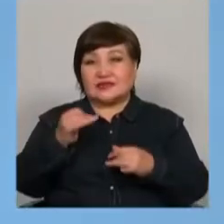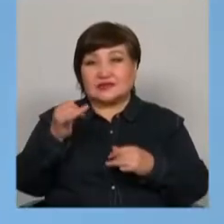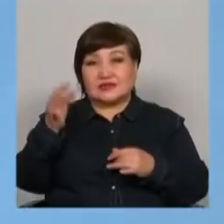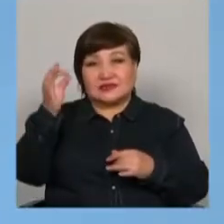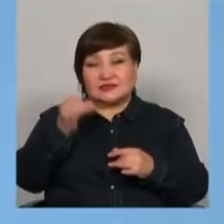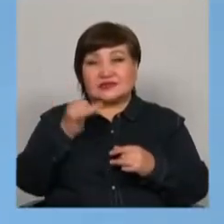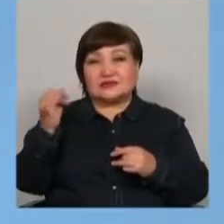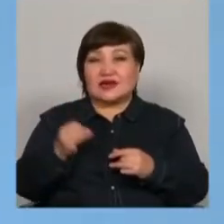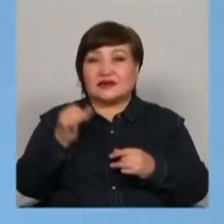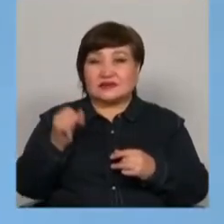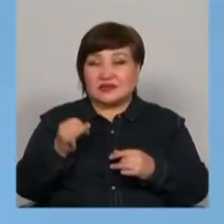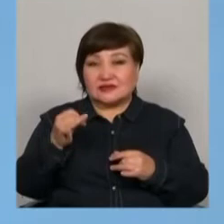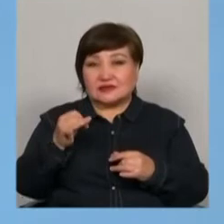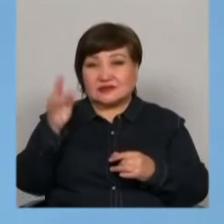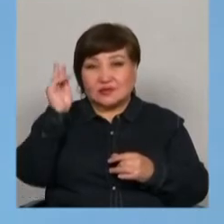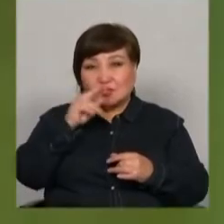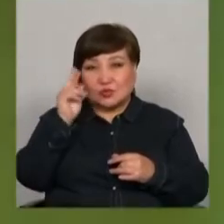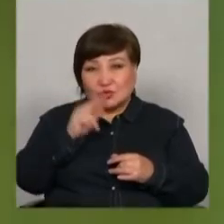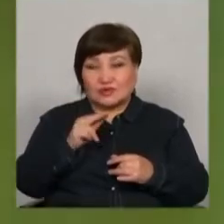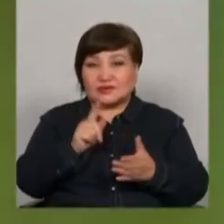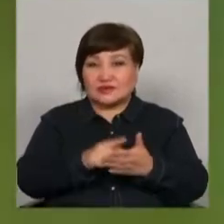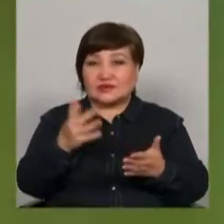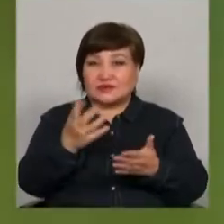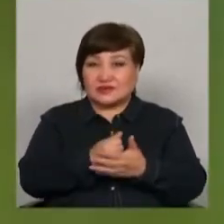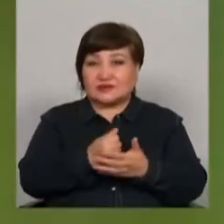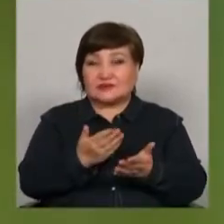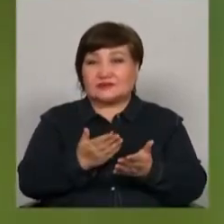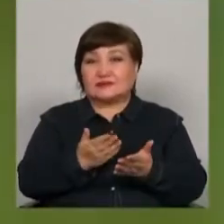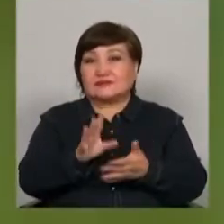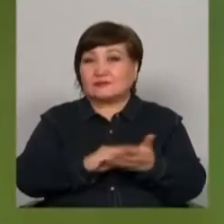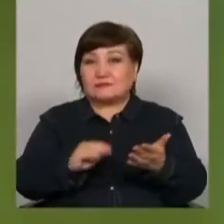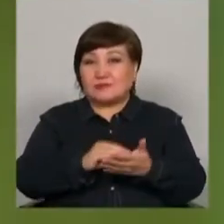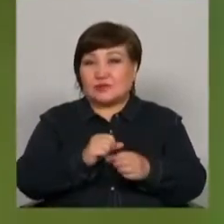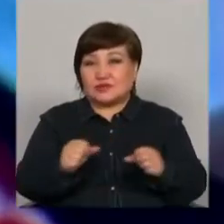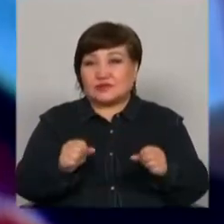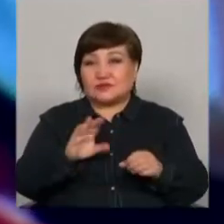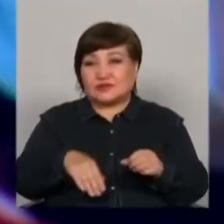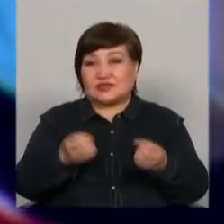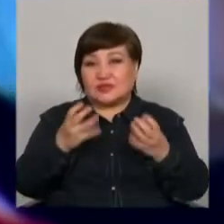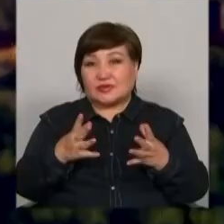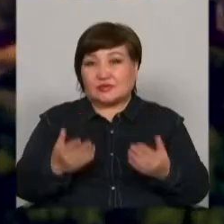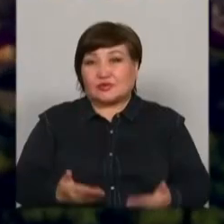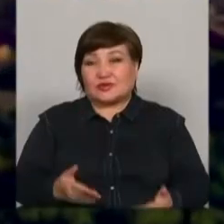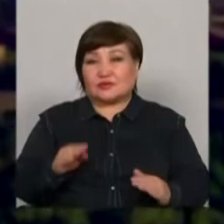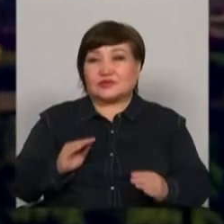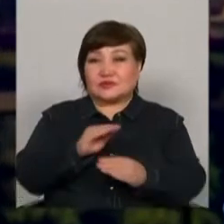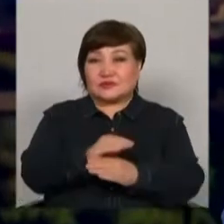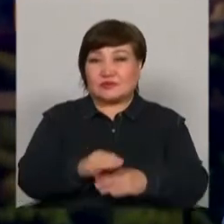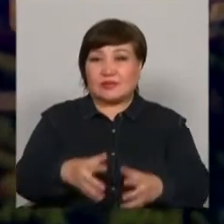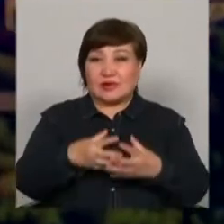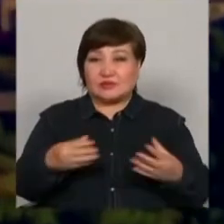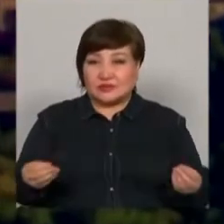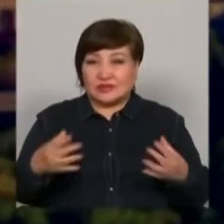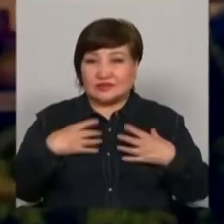kezde bir əri getse, bir ay korganıp jüre tursak, kayttan, karapayım öbürge kosılıp kedemiz. Көктемде дүниежүзүлүк